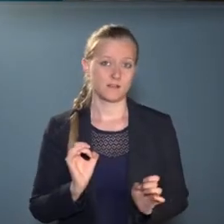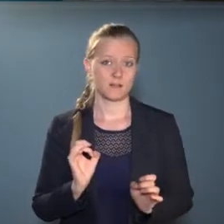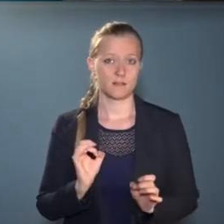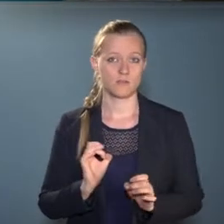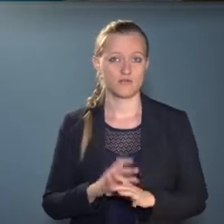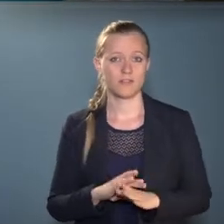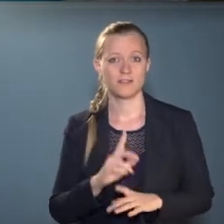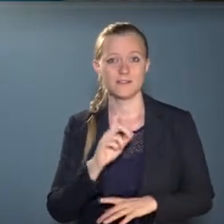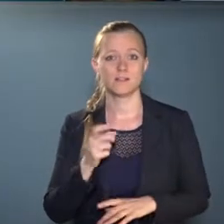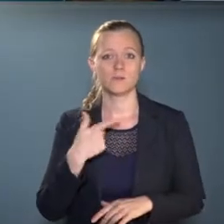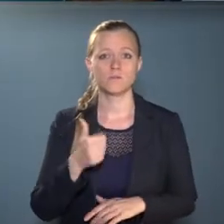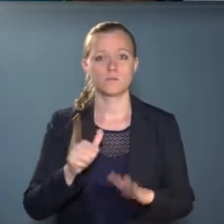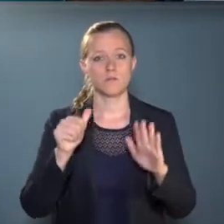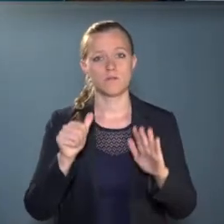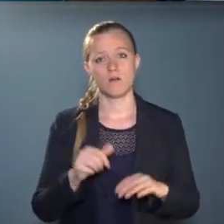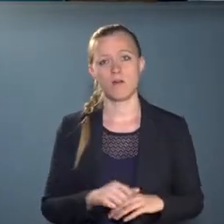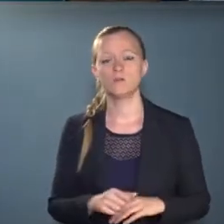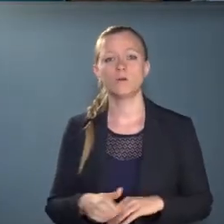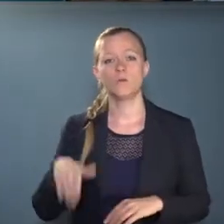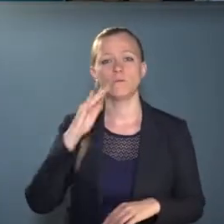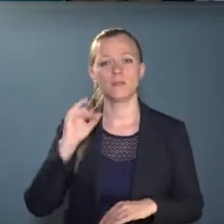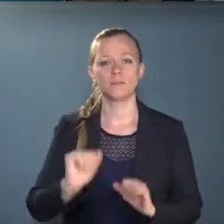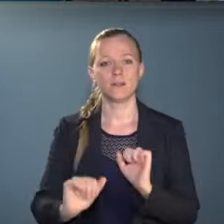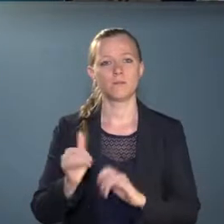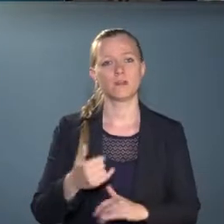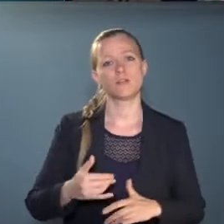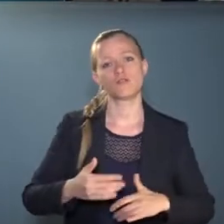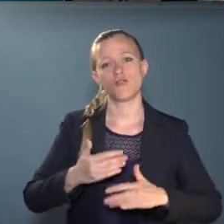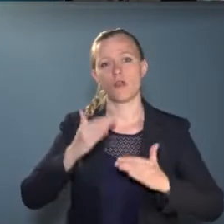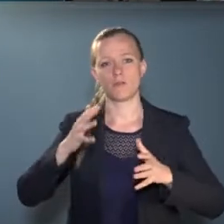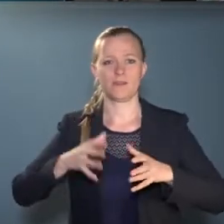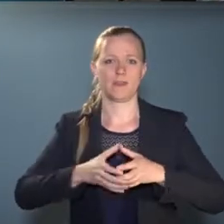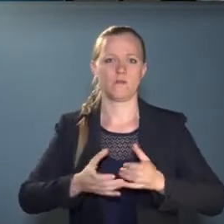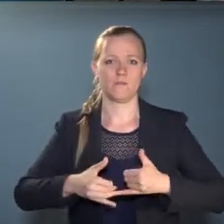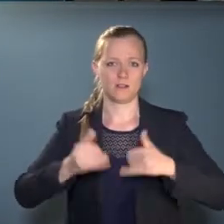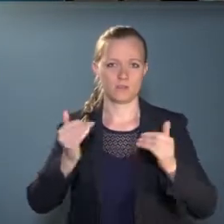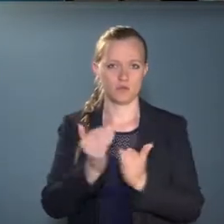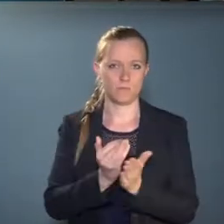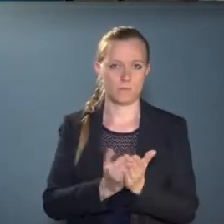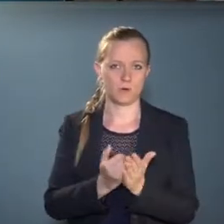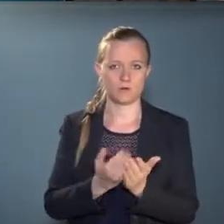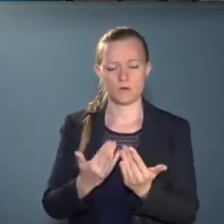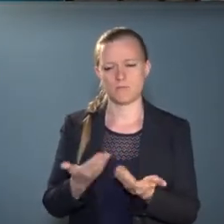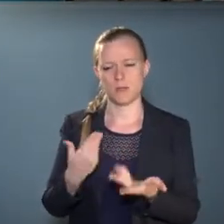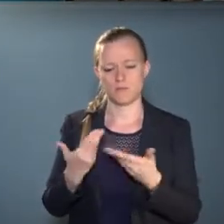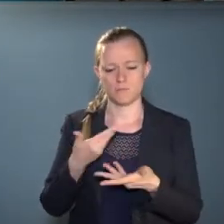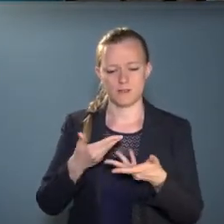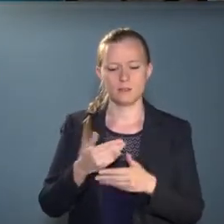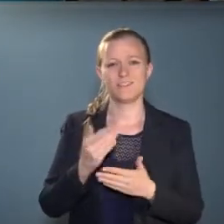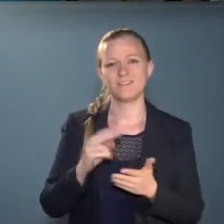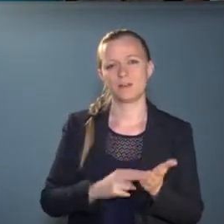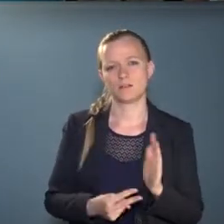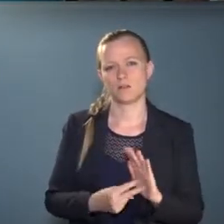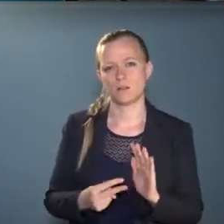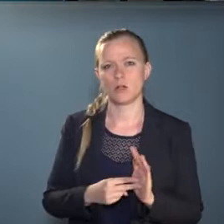ugye az RIN 26 is egyébként honvédelmi és haderőfejlesztési program. A haderőfejlesztésről tulajdonképpen váltottunk egy pár szót, ahol technikai